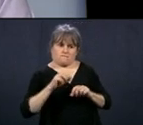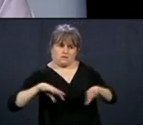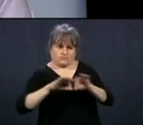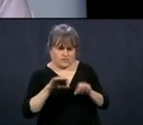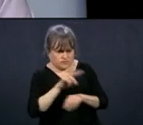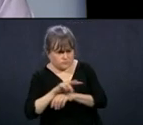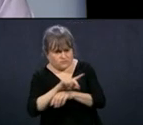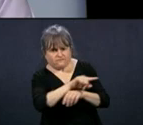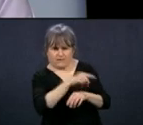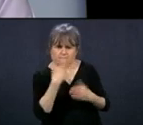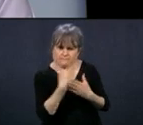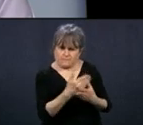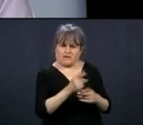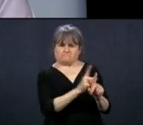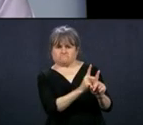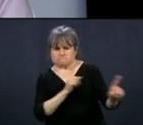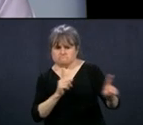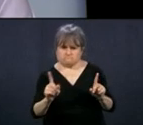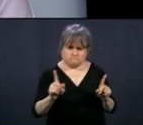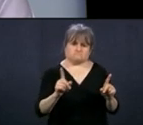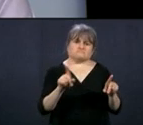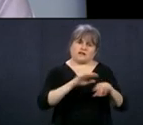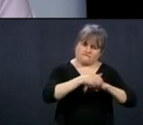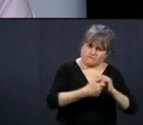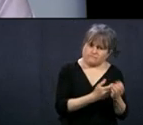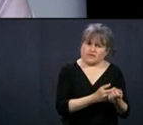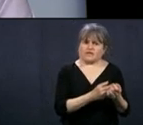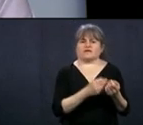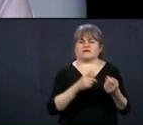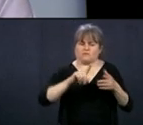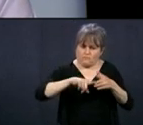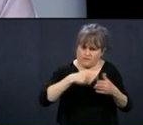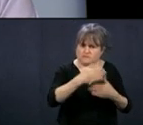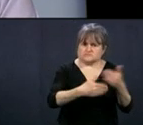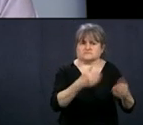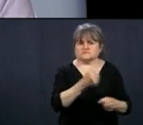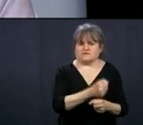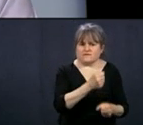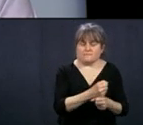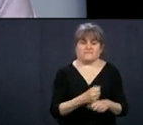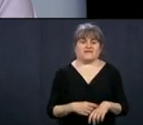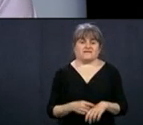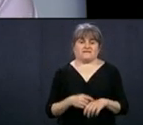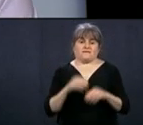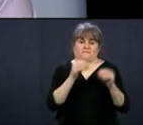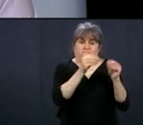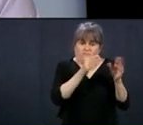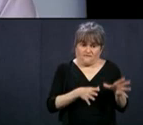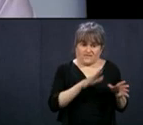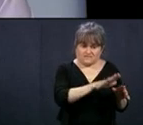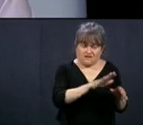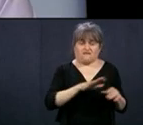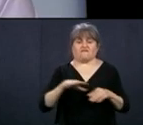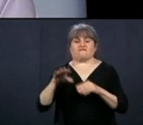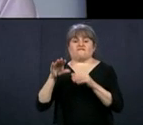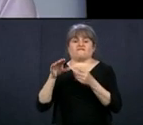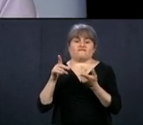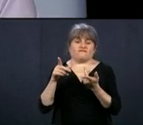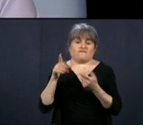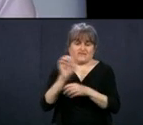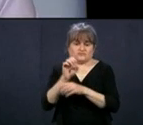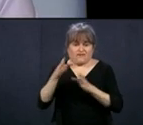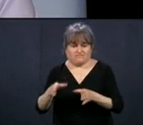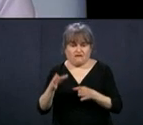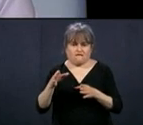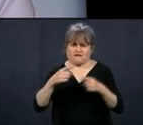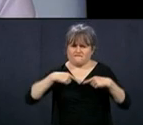gens recommenceront graduellement à se rendre. Mais donc, ce sera possible pour les éducateurs et les professeurs, les enseignants âgés entre